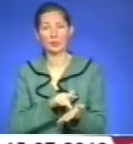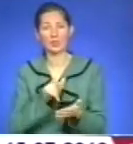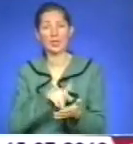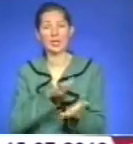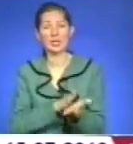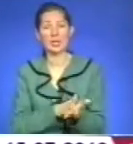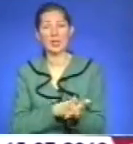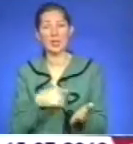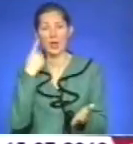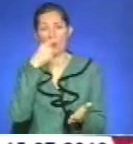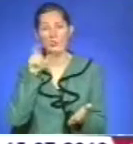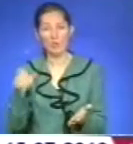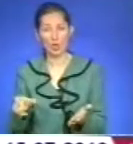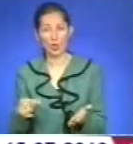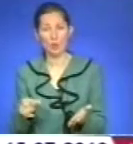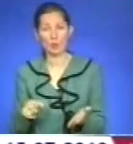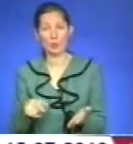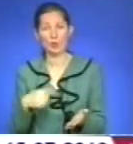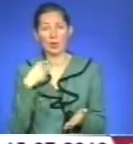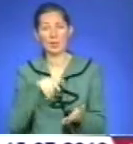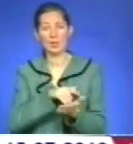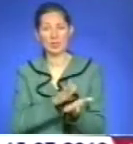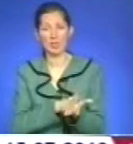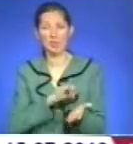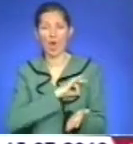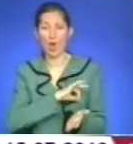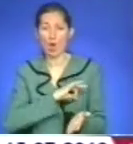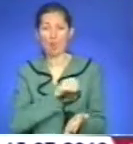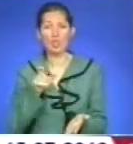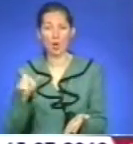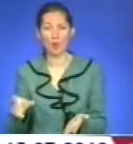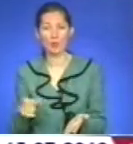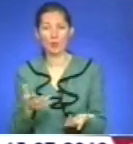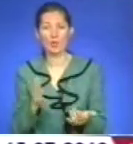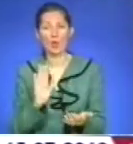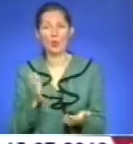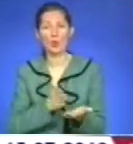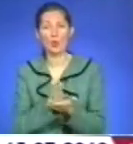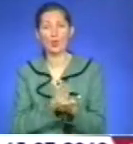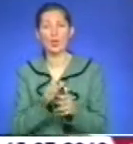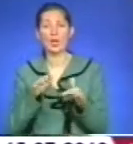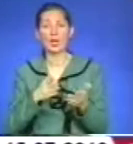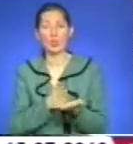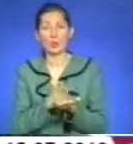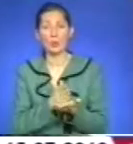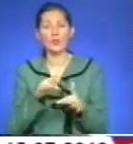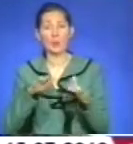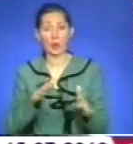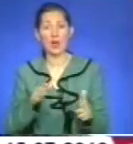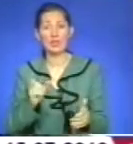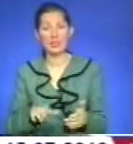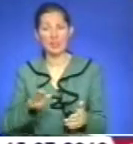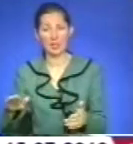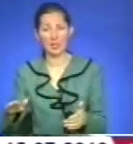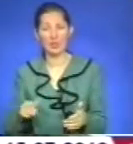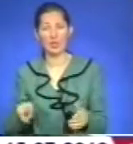Реєстрація фізичних осіб, реєстрація юридичних осіб. Ще в нас будуть послуги служба у справах дітей. Тернопільська дирекція